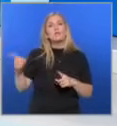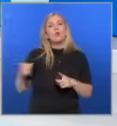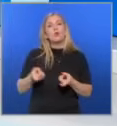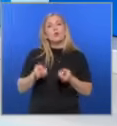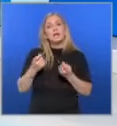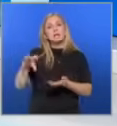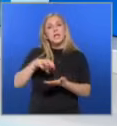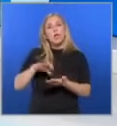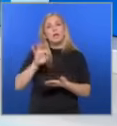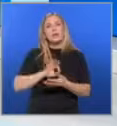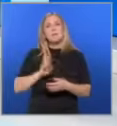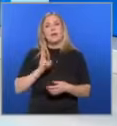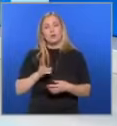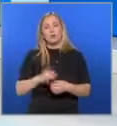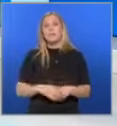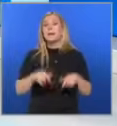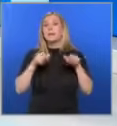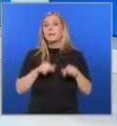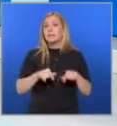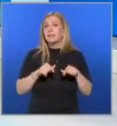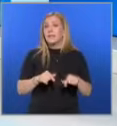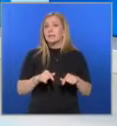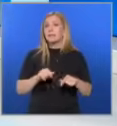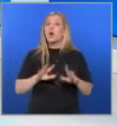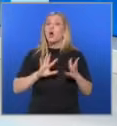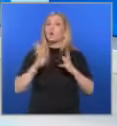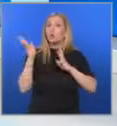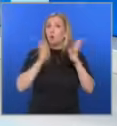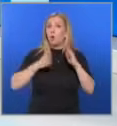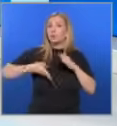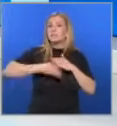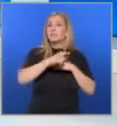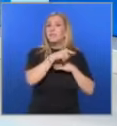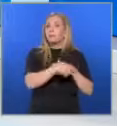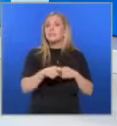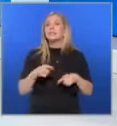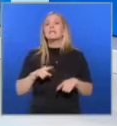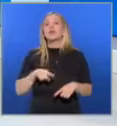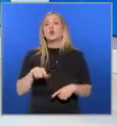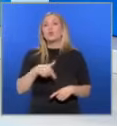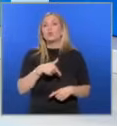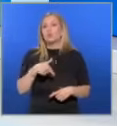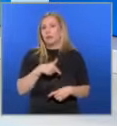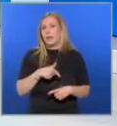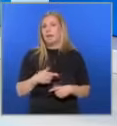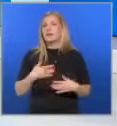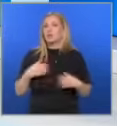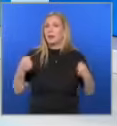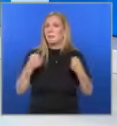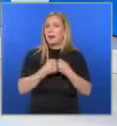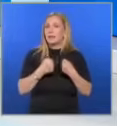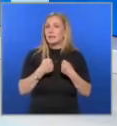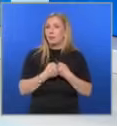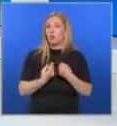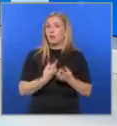Олимпиакос. По-рано днес разградчани заминаха за Грузия, където ще се изправят срещу Динамо Батуми в матч-реванш от първия квалификационен кръг